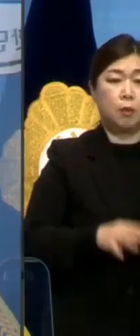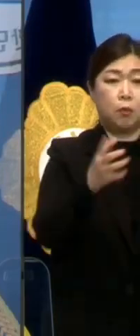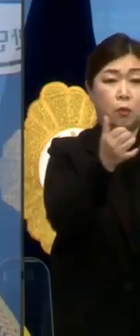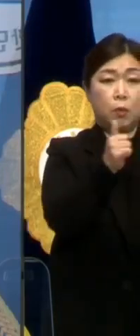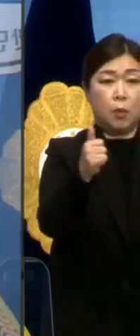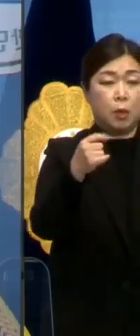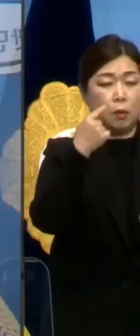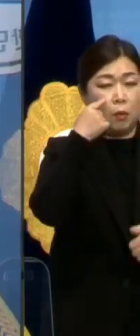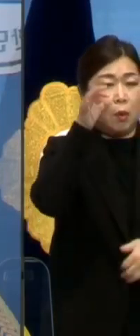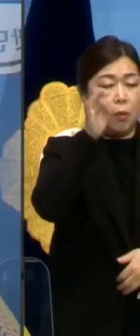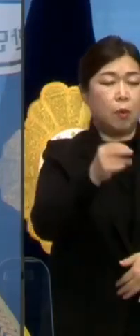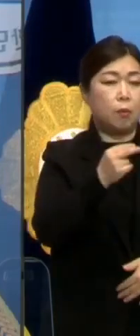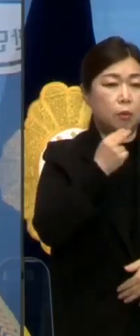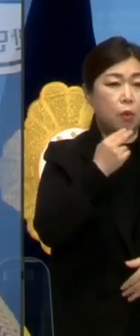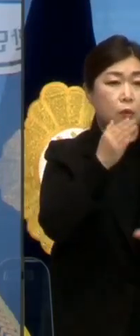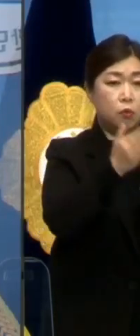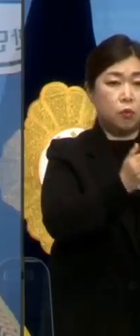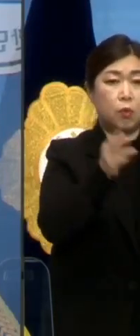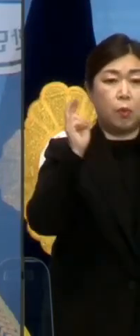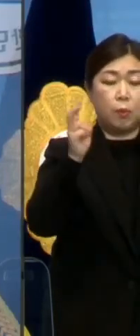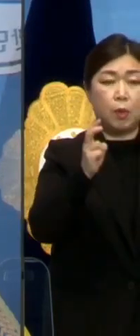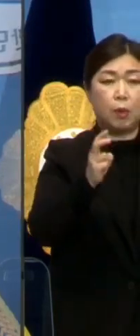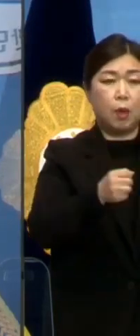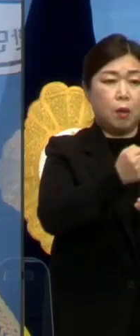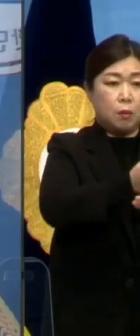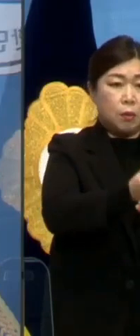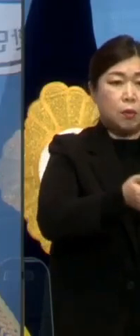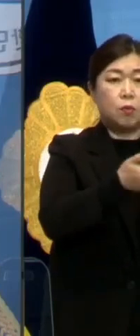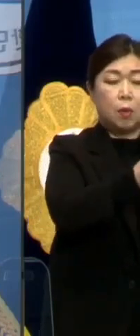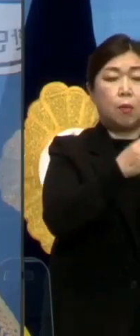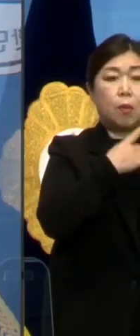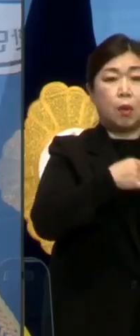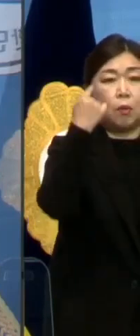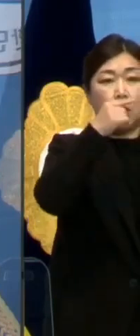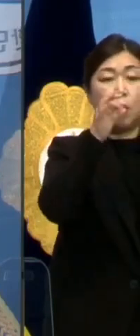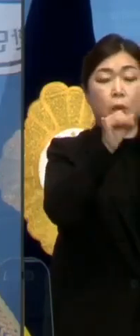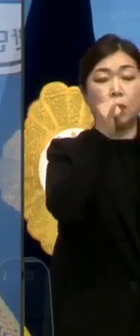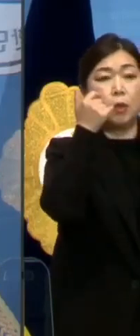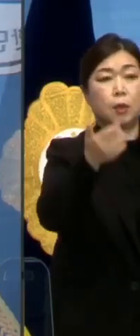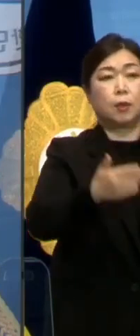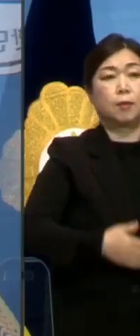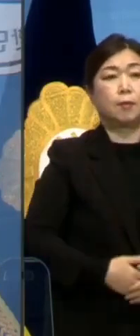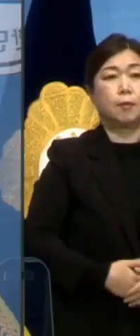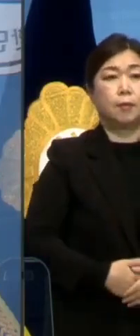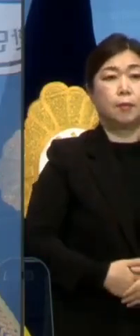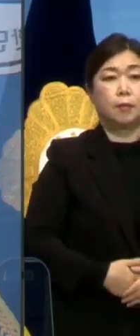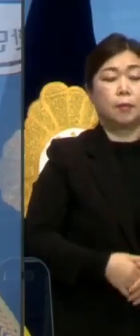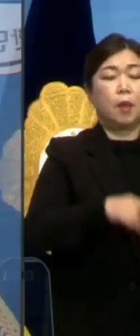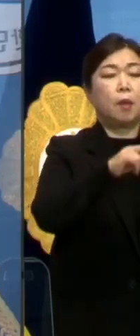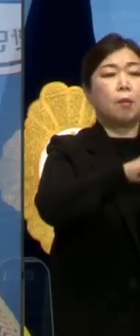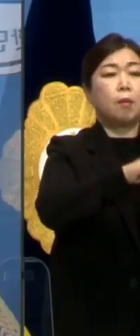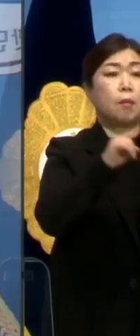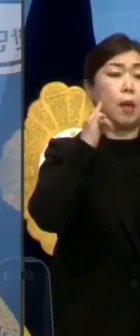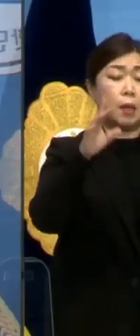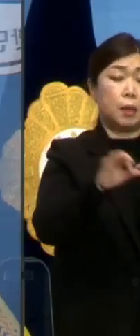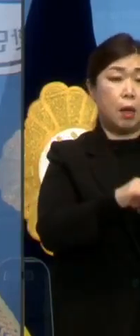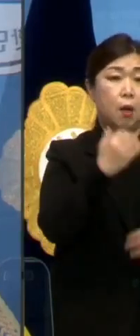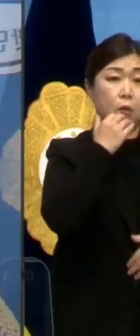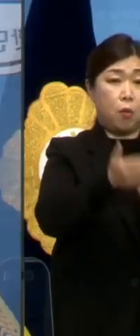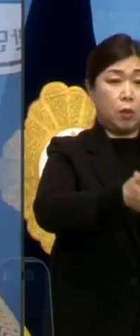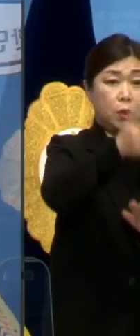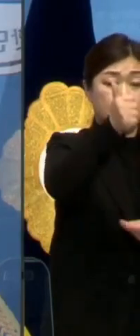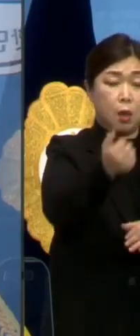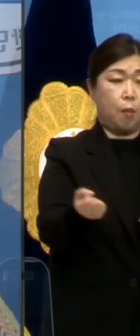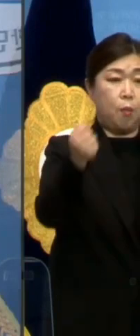없고 중소기업의 민원만 눈에 보이는 것입니까? 마음이 서울시장 보궐선거에 있다